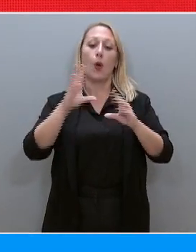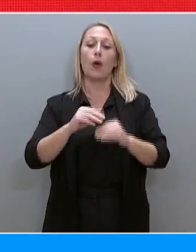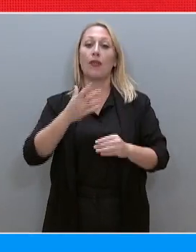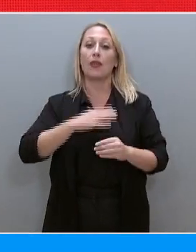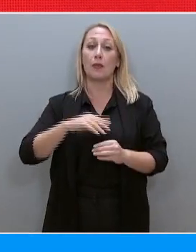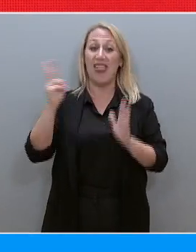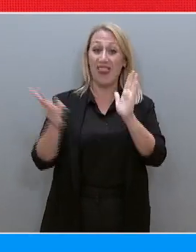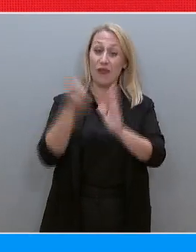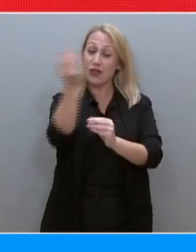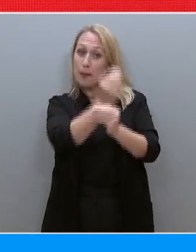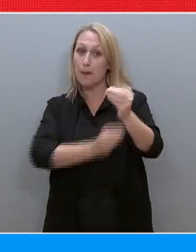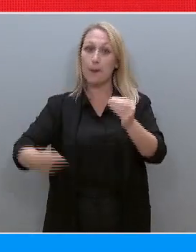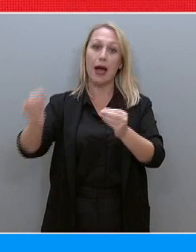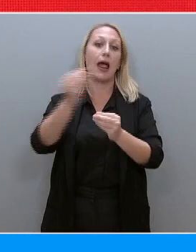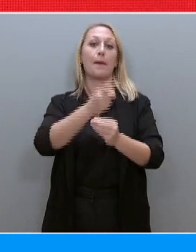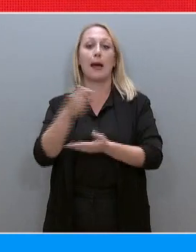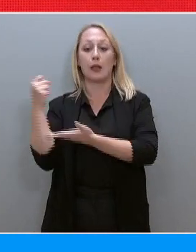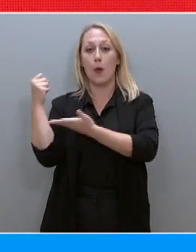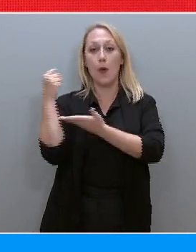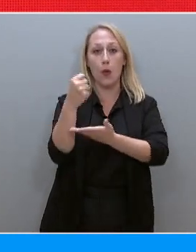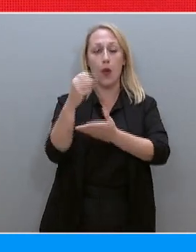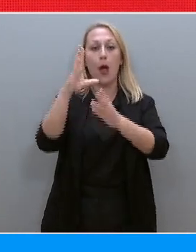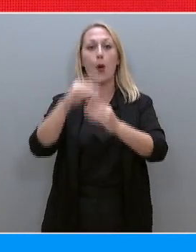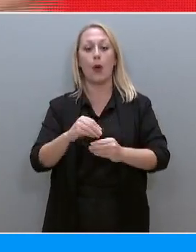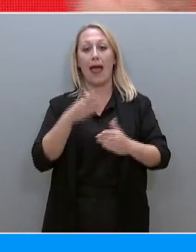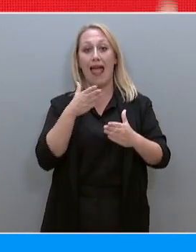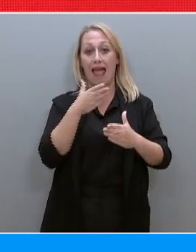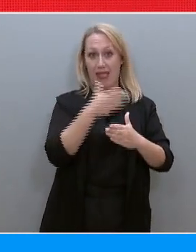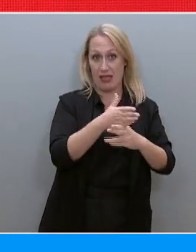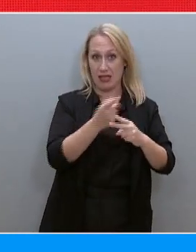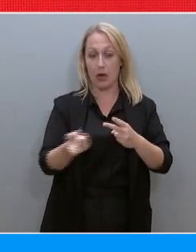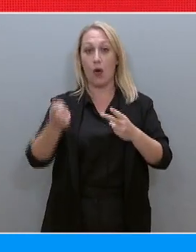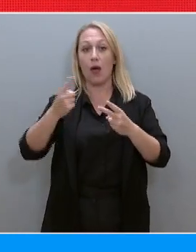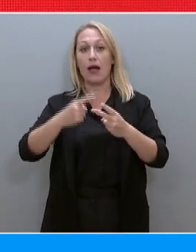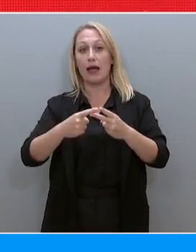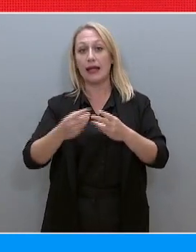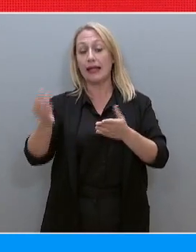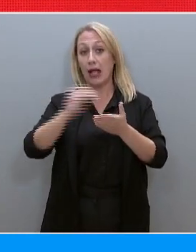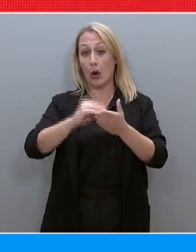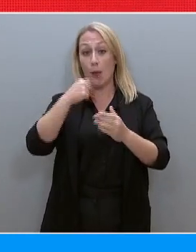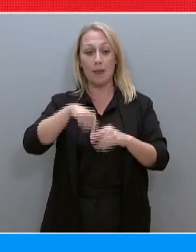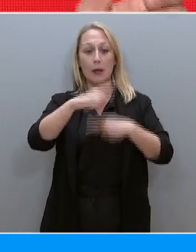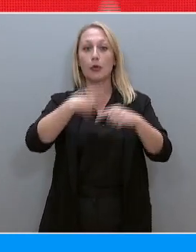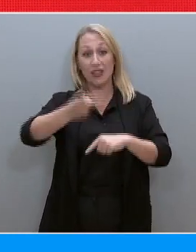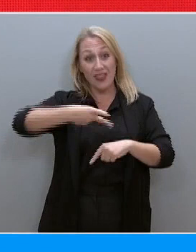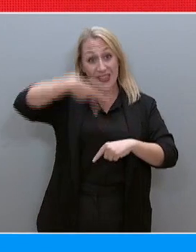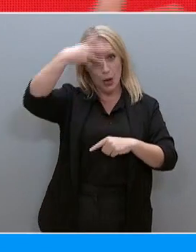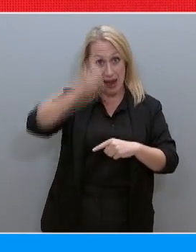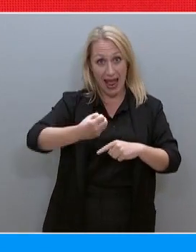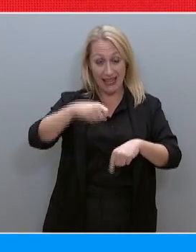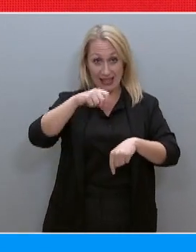διπλασιασμό της επιδότησης ενοικίου και τη διεύρυνση των οικονομικών ορίων που θα